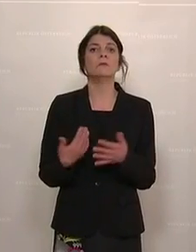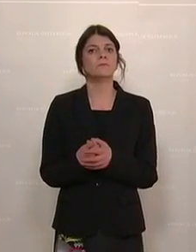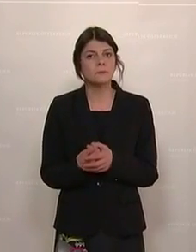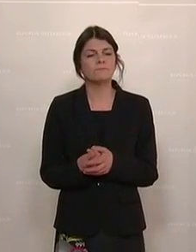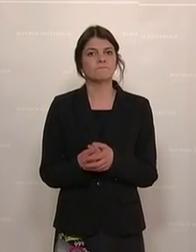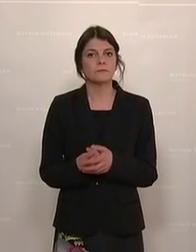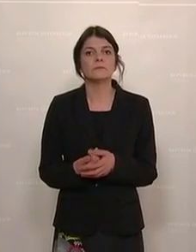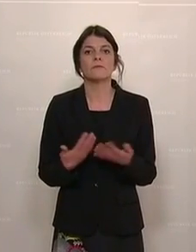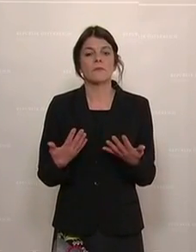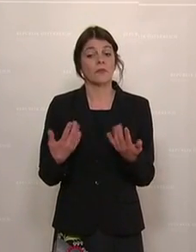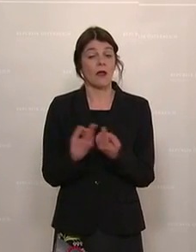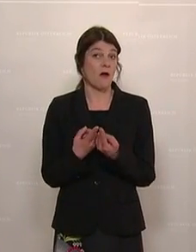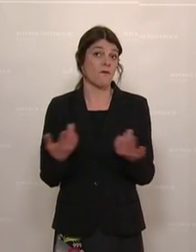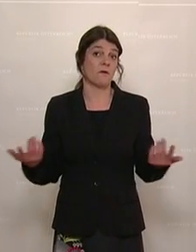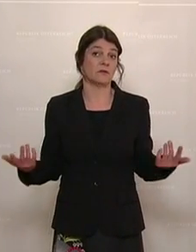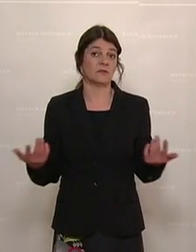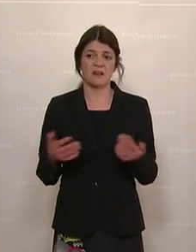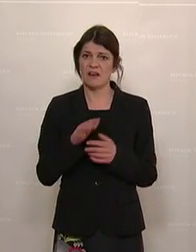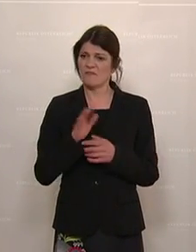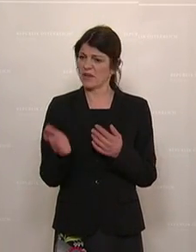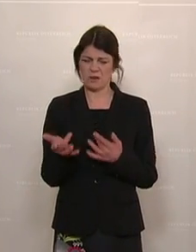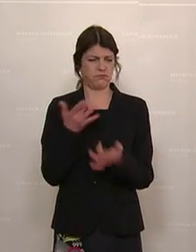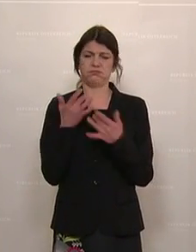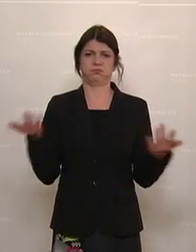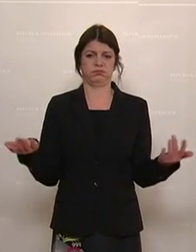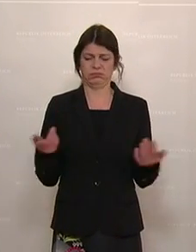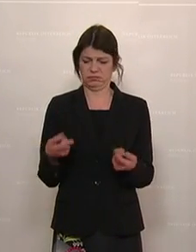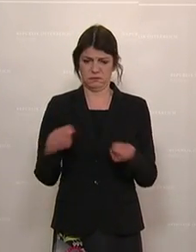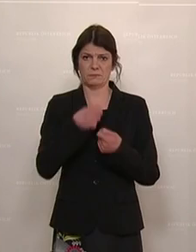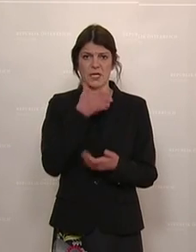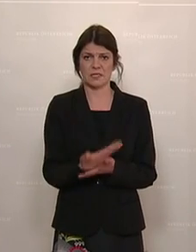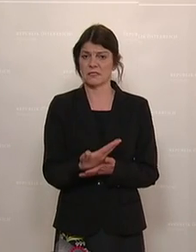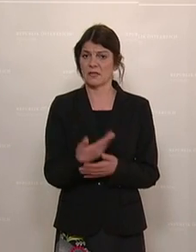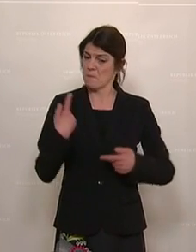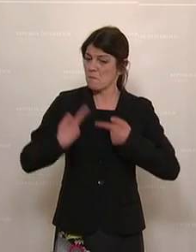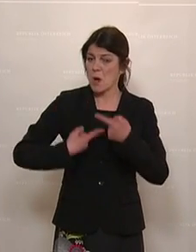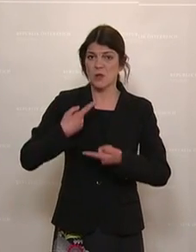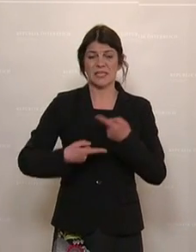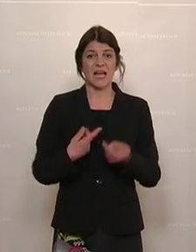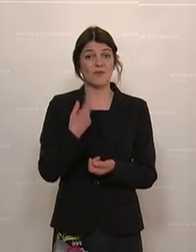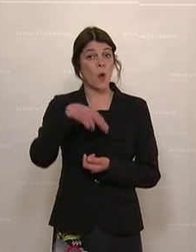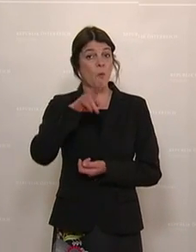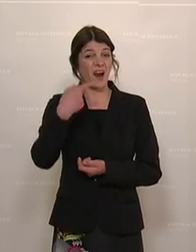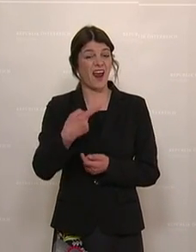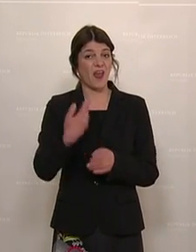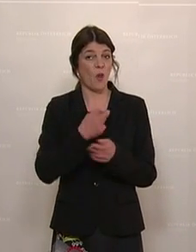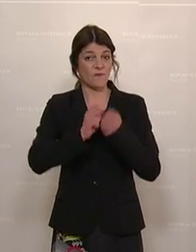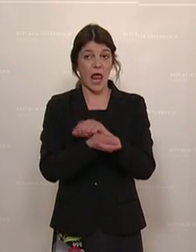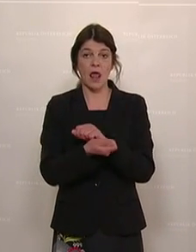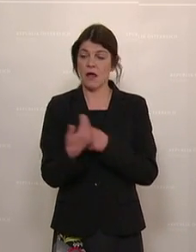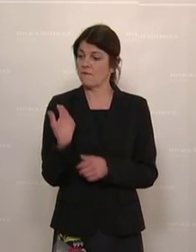Auch da wieder viel ungerechtfertigte Kritik. Ich glaube, der Prozess von der UG-Novelle